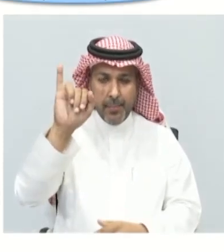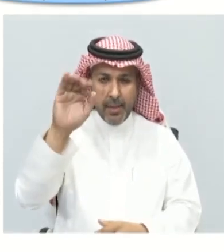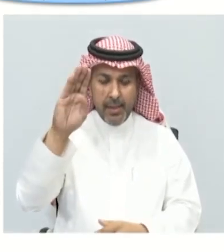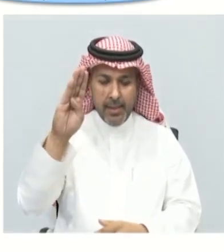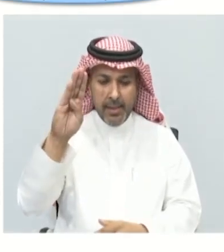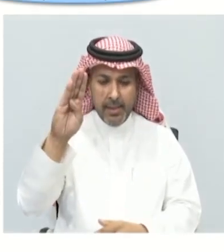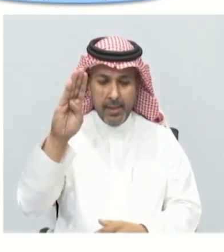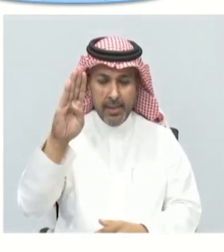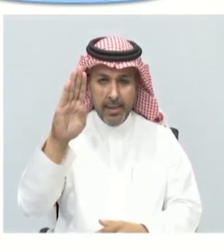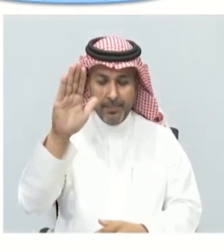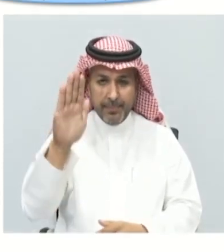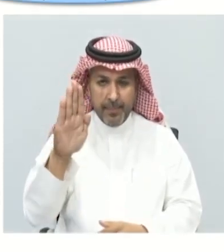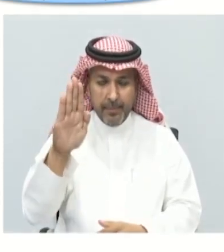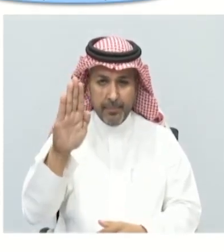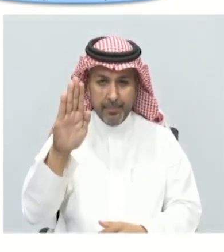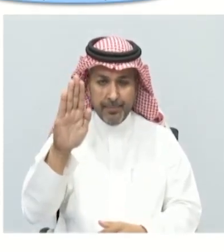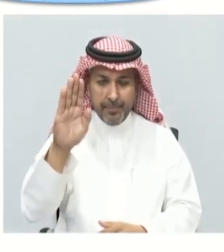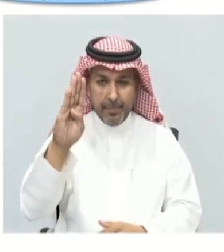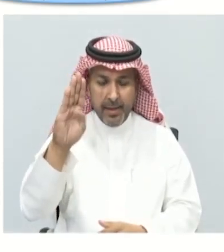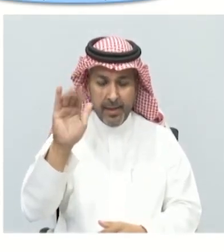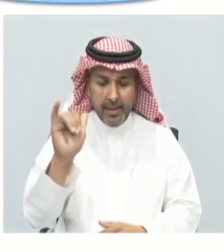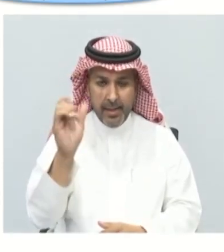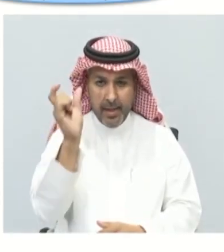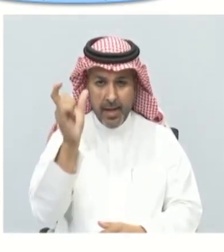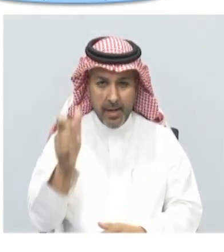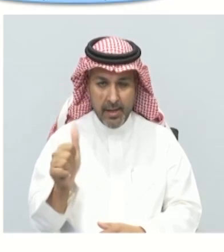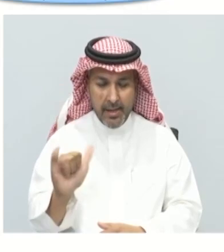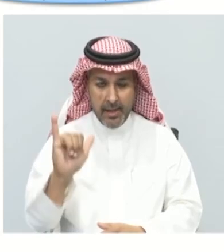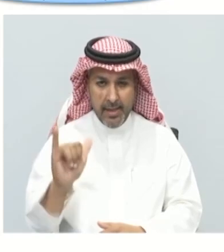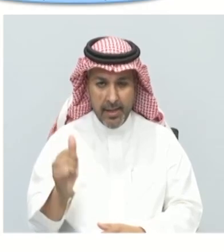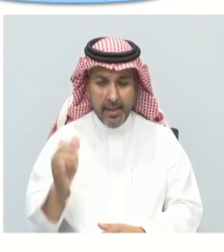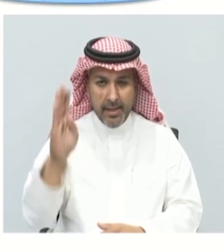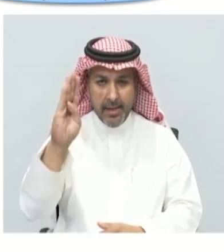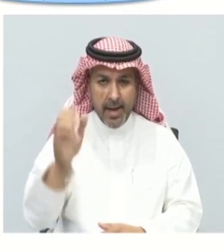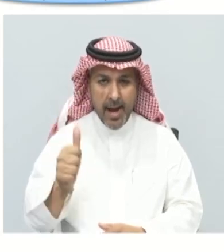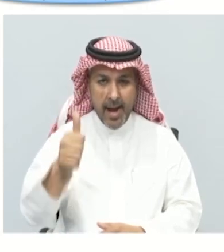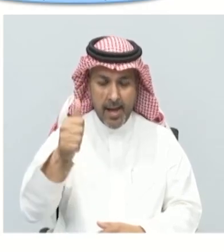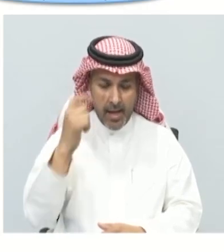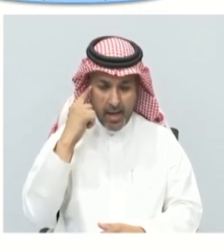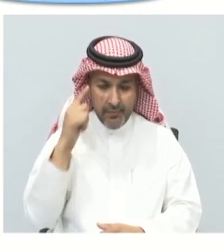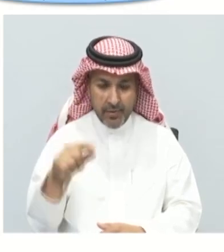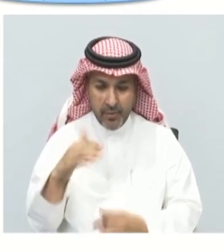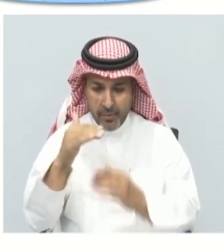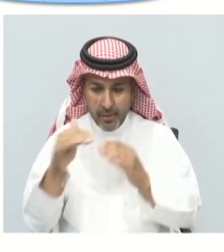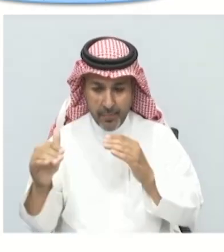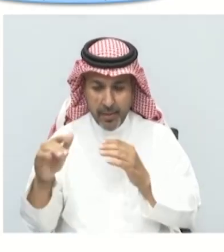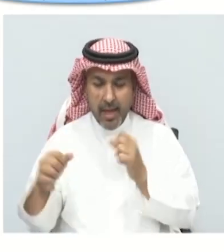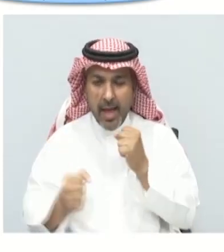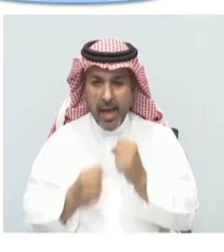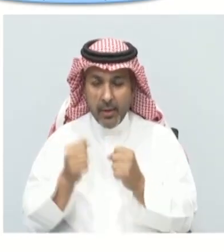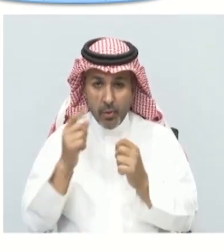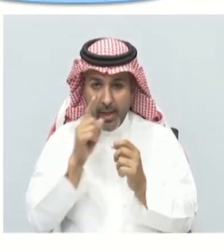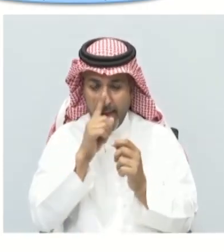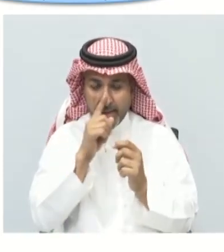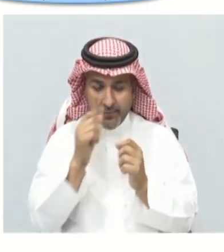بعدين انتهينا ولله الحمد مدخل في علم الفيزياء كذلك انتهينا من الباب الثاني تمثيل الحركه اذا نحن في